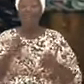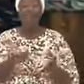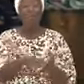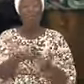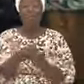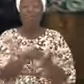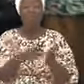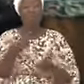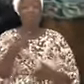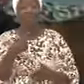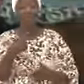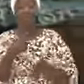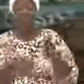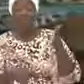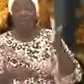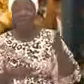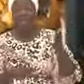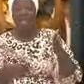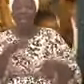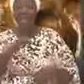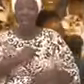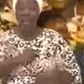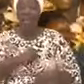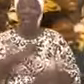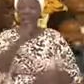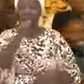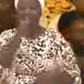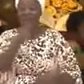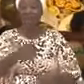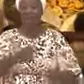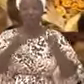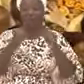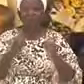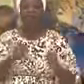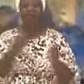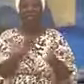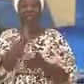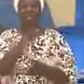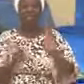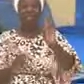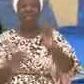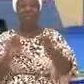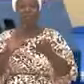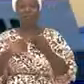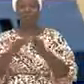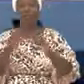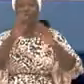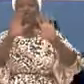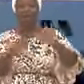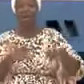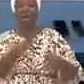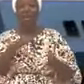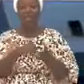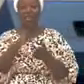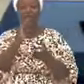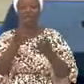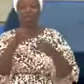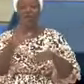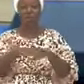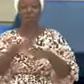ah ça c'est les sceptiques avaient trait ça vient pour toi